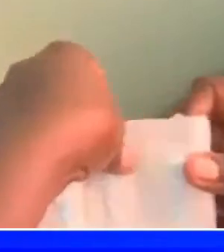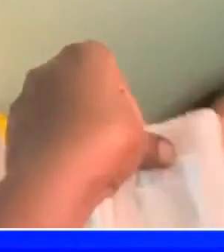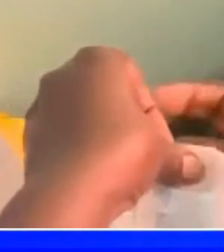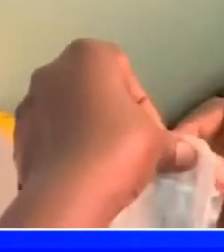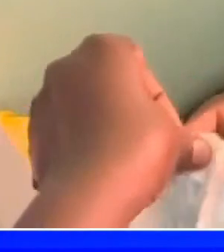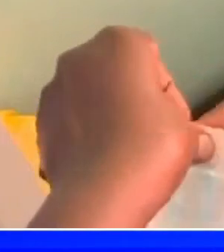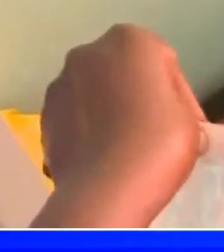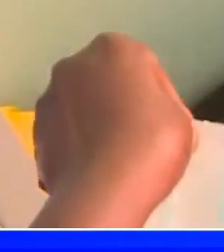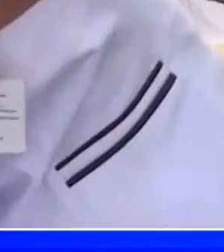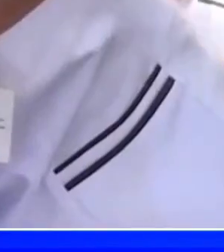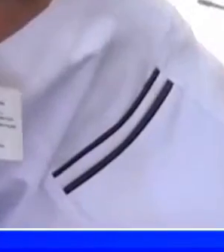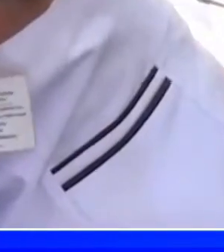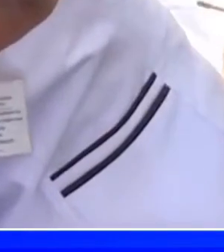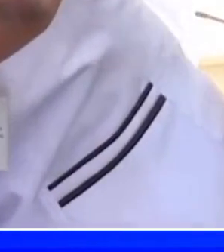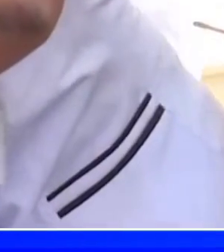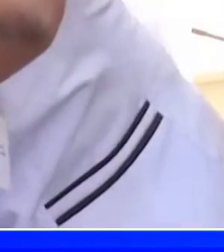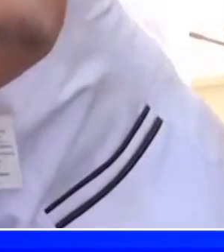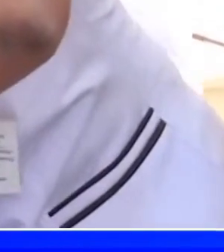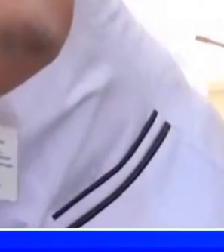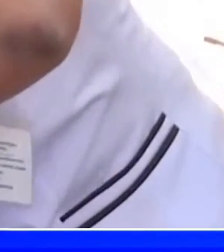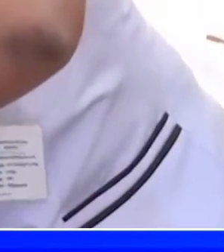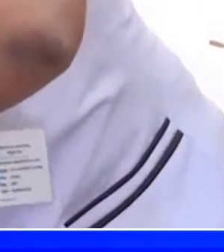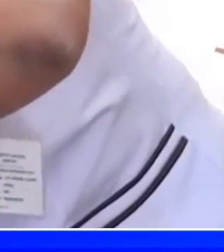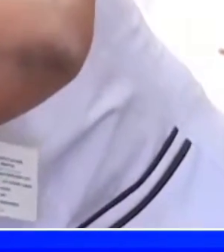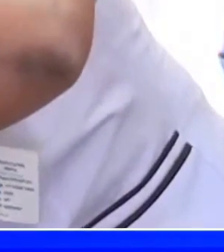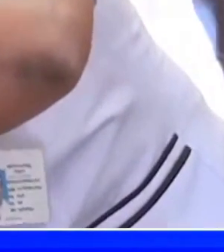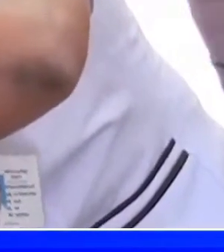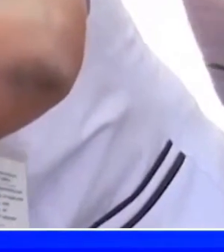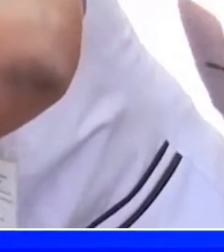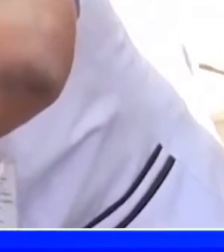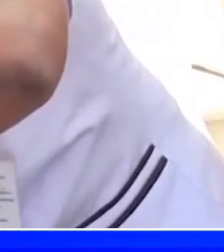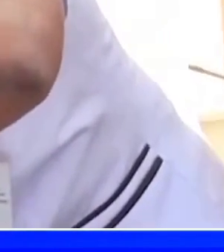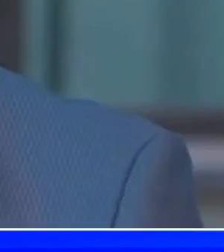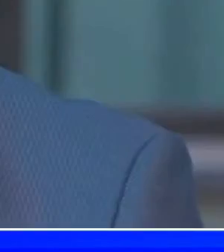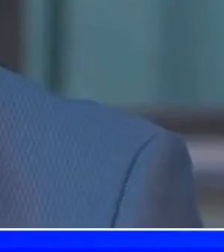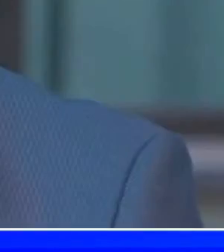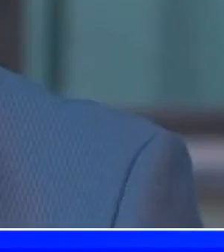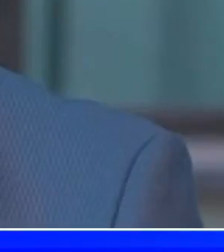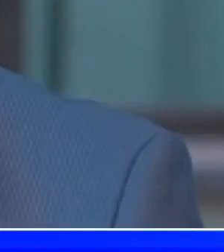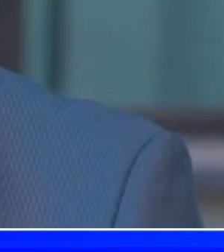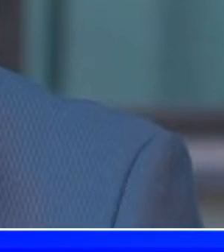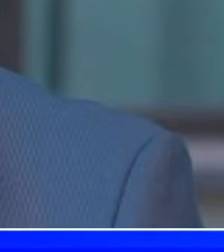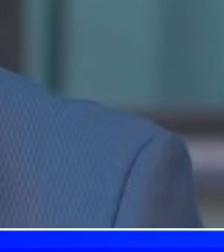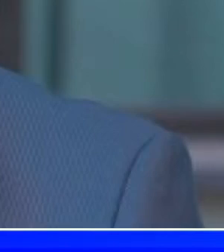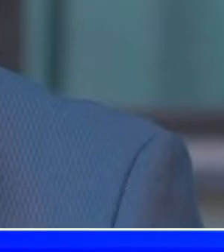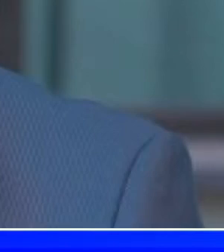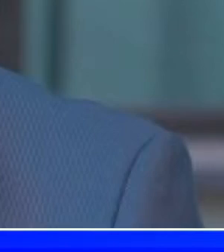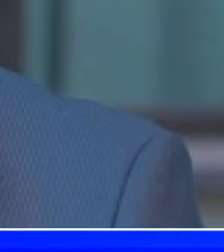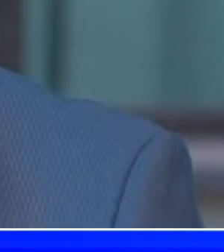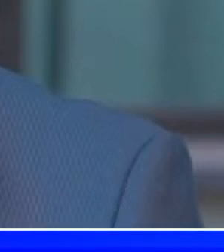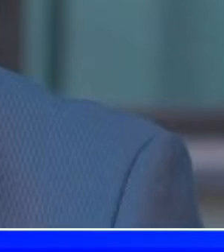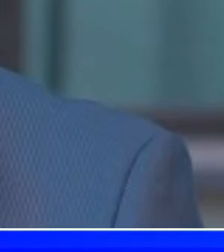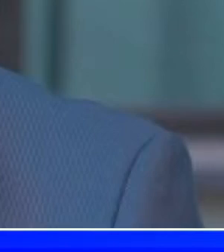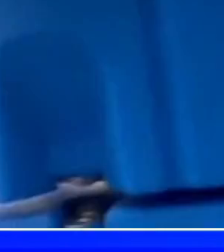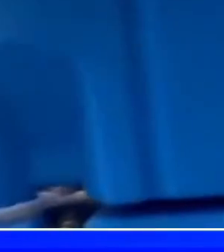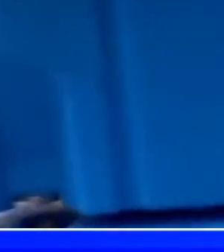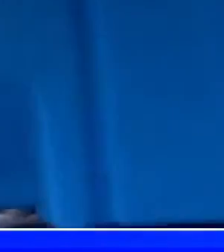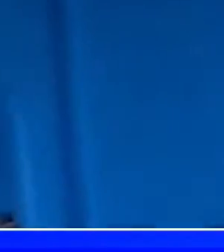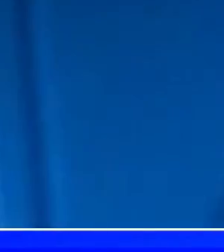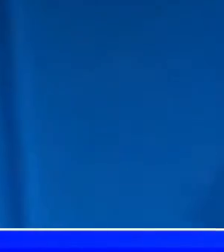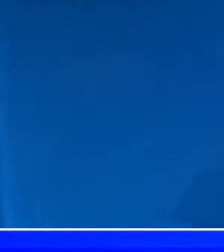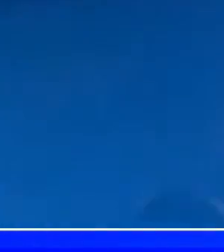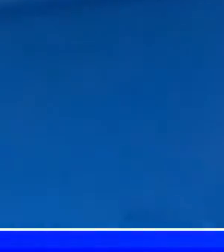Wizara ya Afya kanusha madai kwamba kuna mtu amefariki kutokana na kupewa chanjo ya corona. Sorry to report that there is one fatal